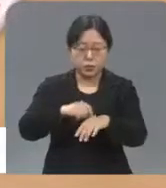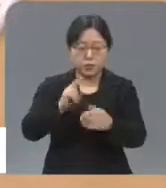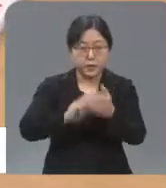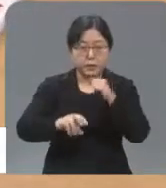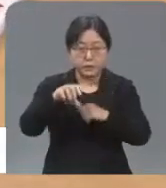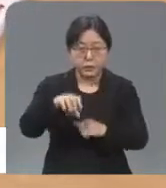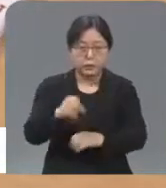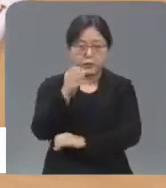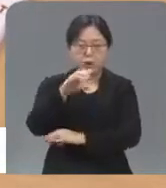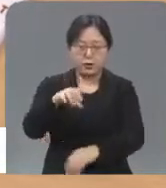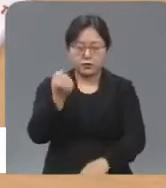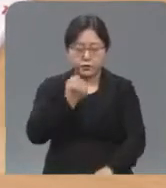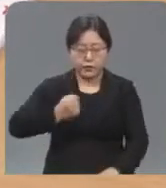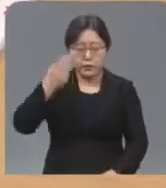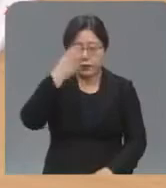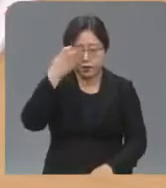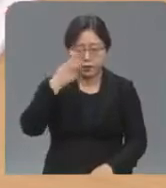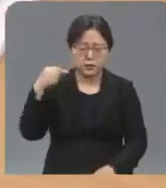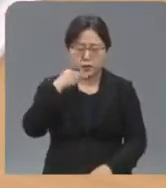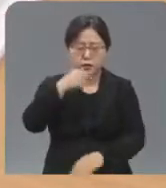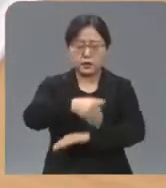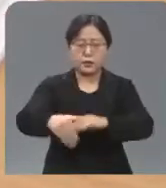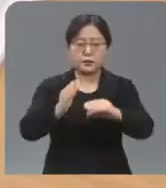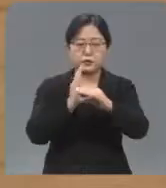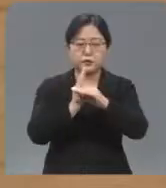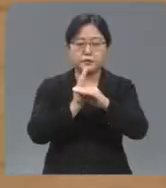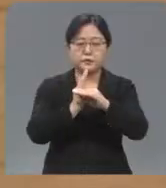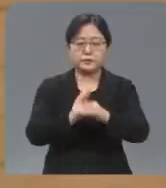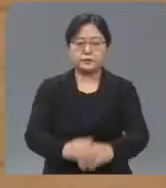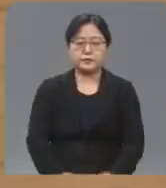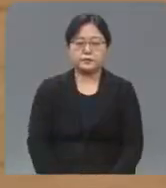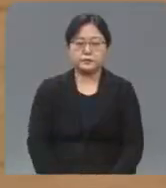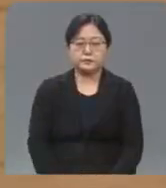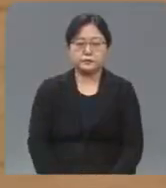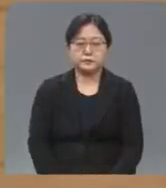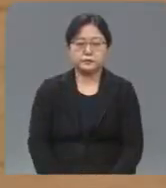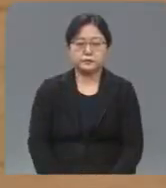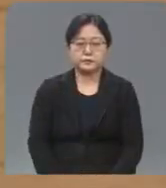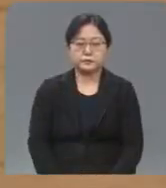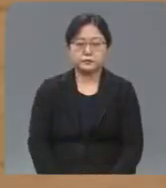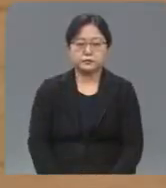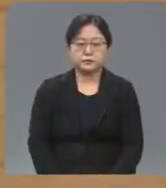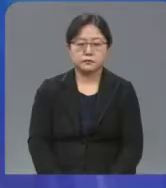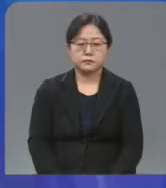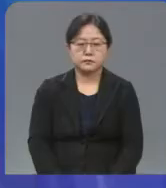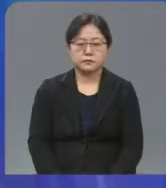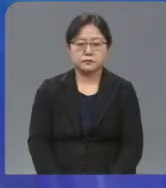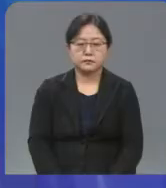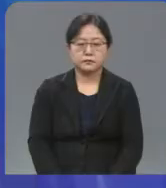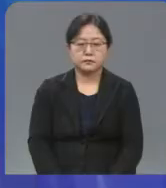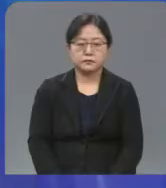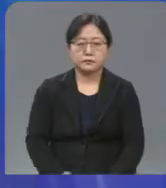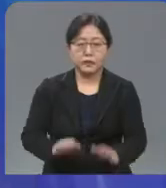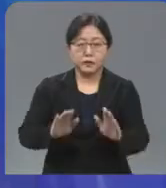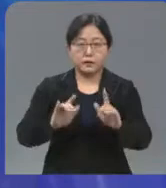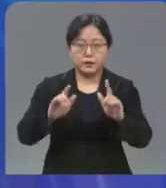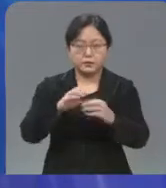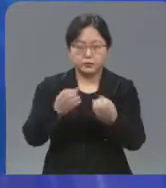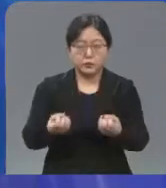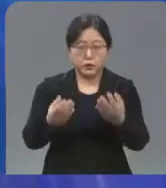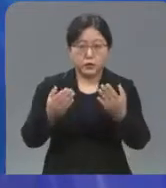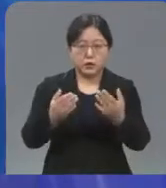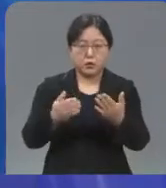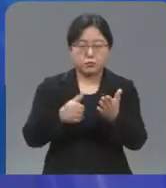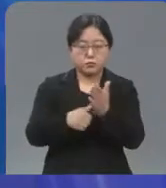대상으로 원산지 이반 단속을 더욱 강화할 방침입니다. KBS 뉴스 김영창입니다. 올해 추석